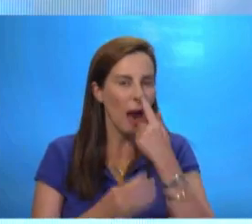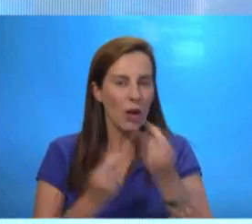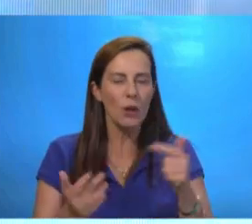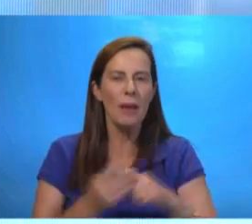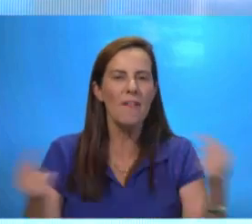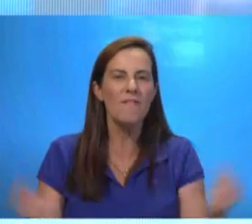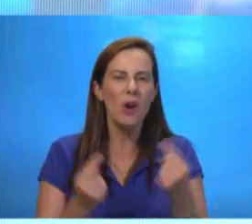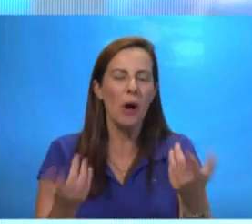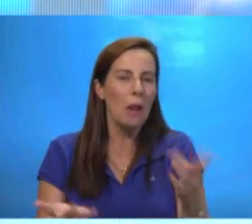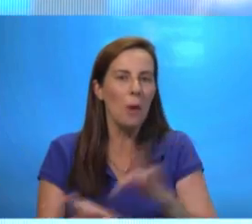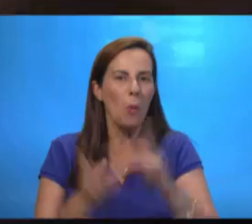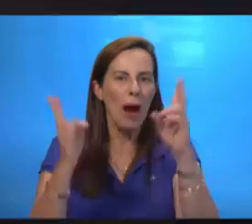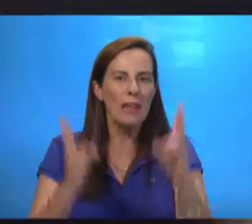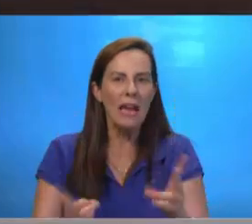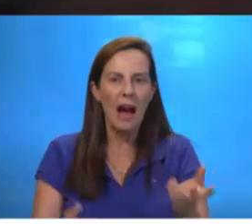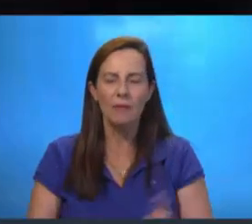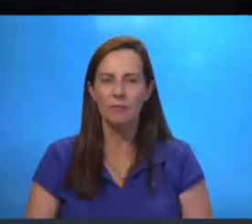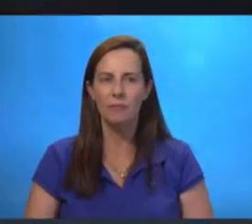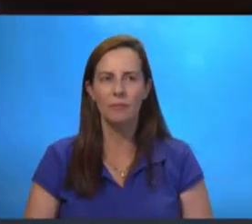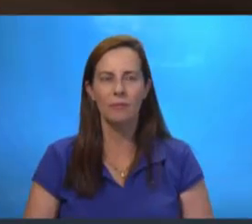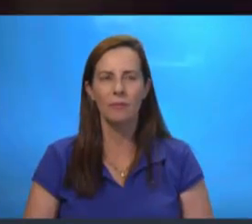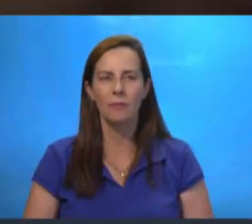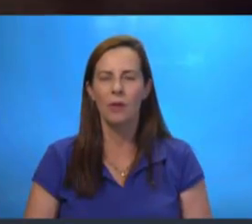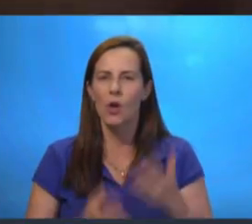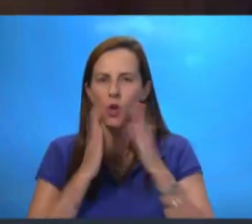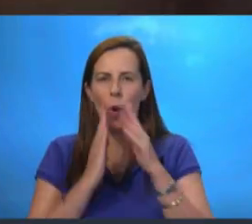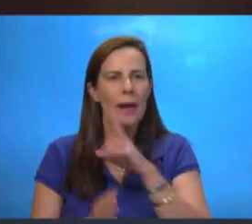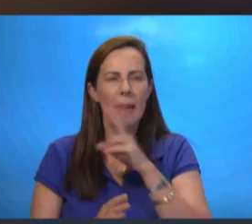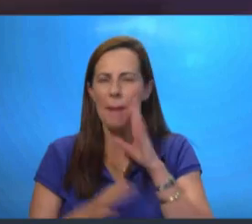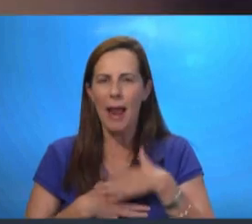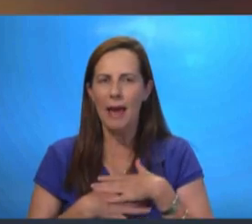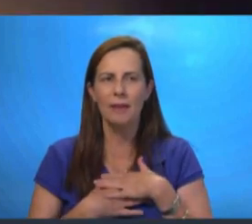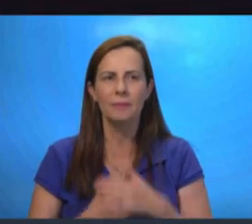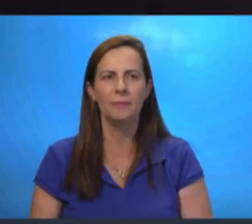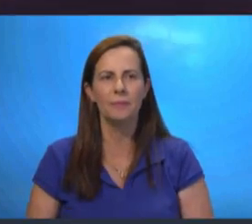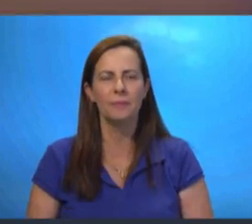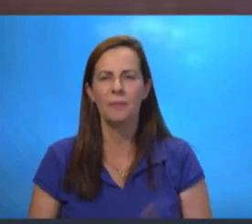על מקום חנייה. יואו! יואו, ימלא!